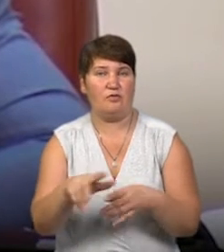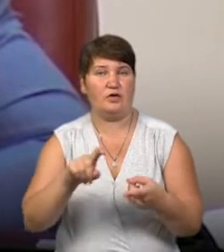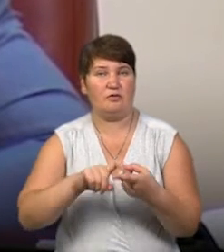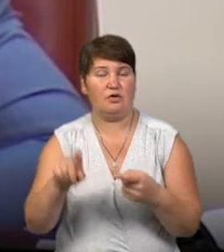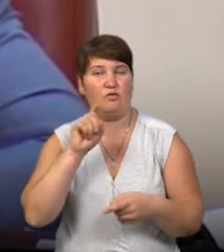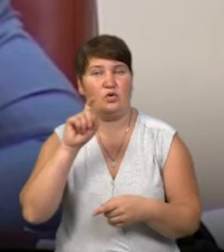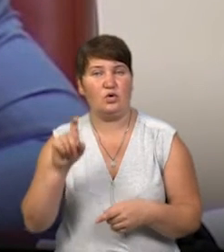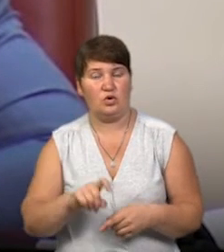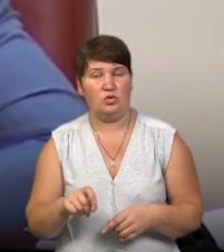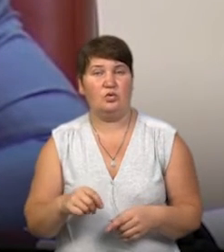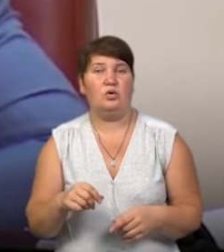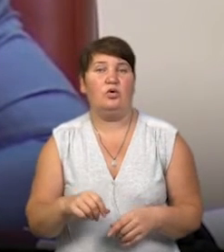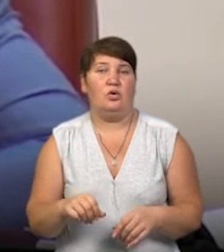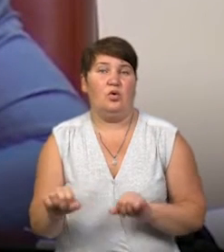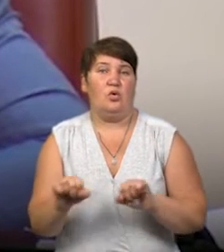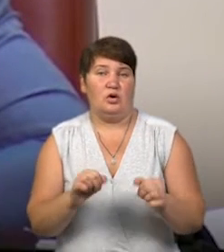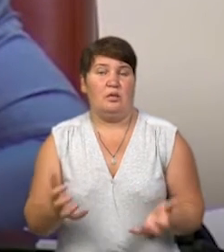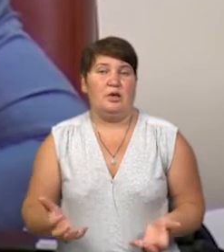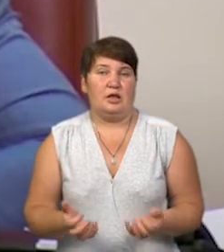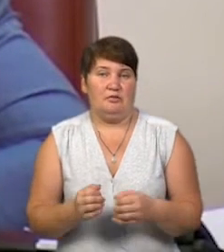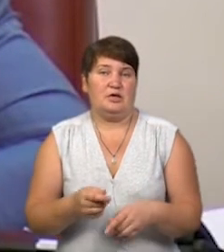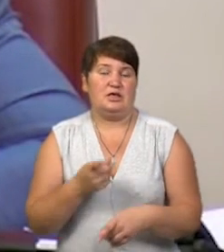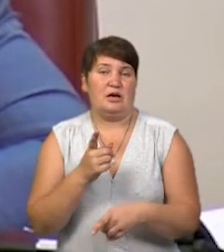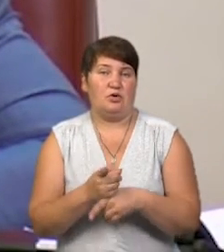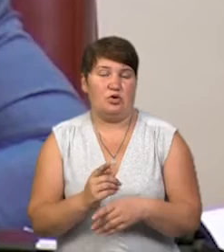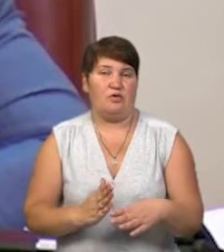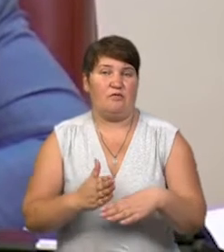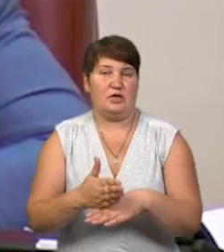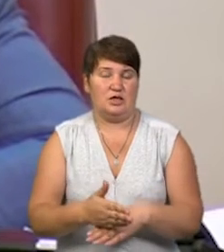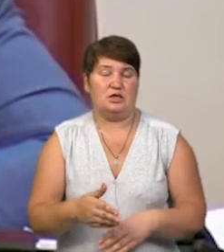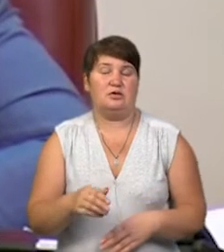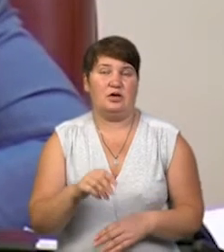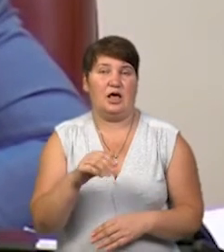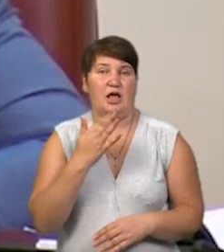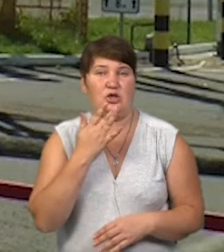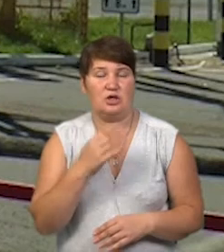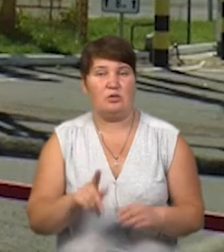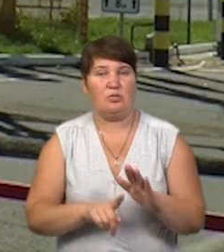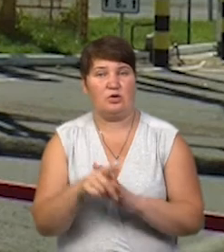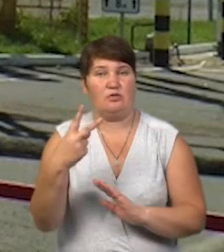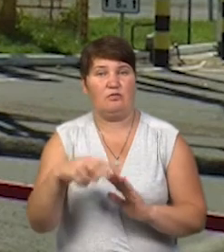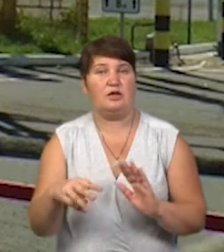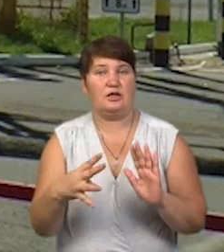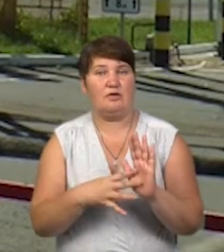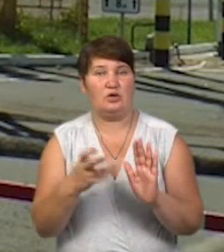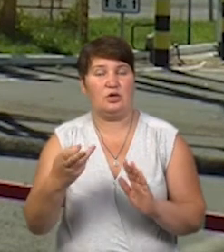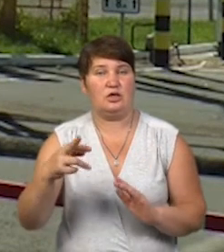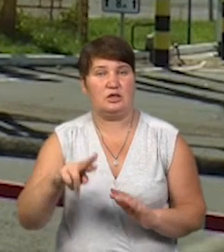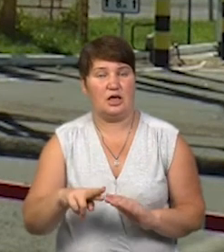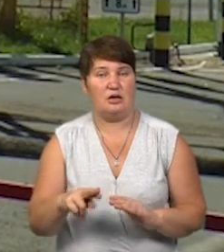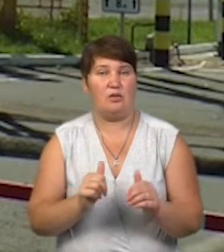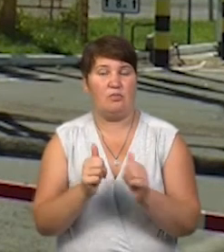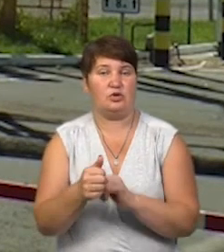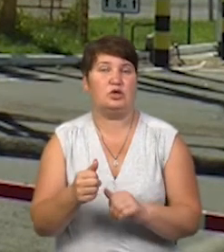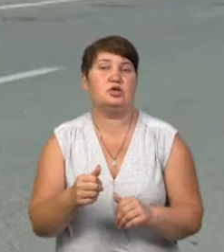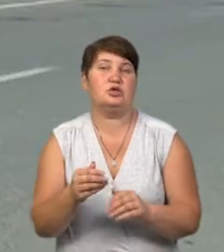уряд підтримав заборону в'їзду іноземцям, яка мала початися з 0 годин 29 серпня. Проте на позачерговому засіданні